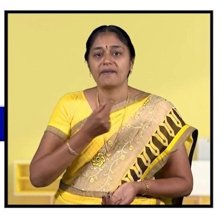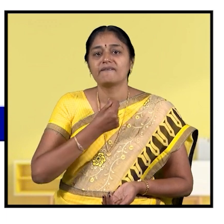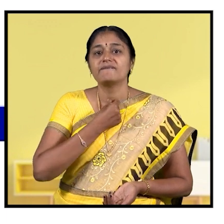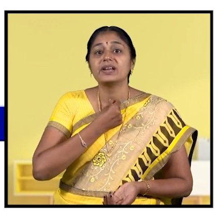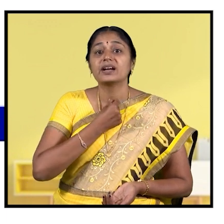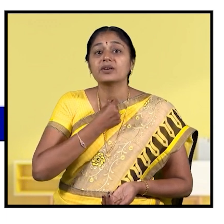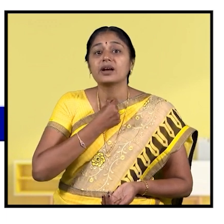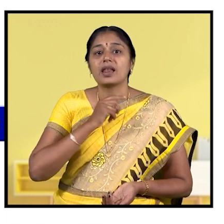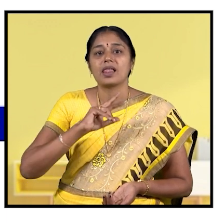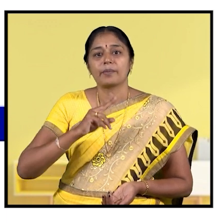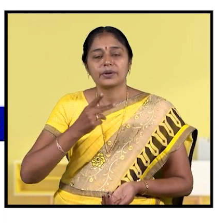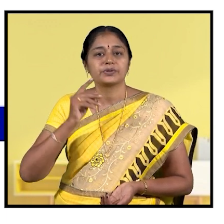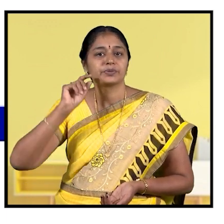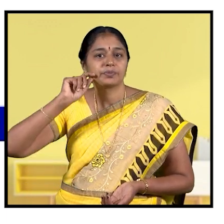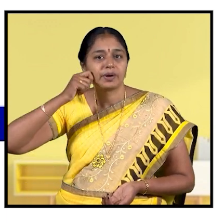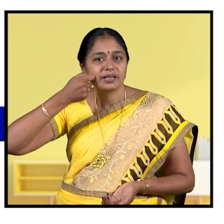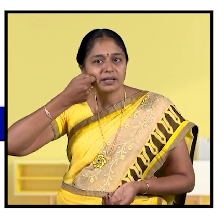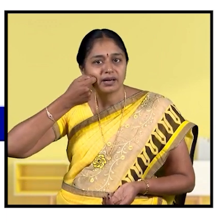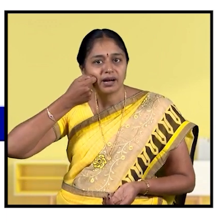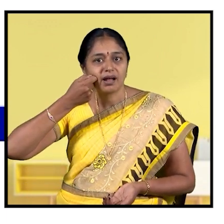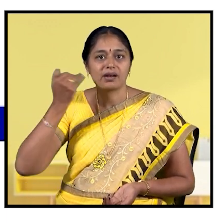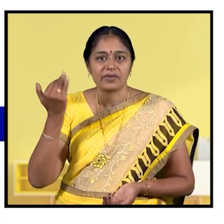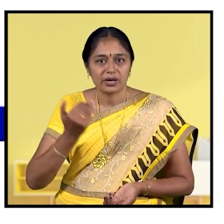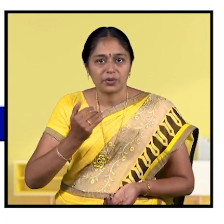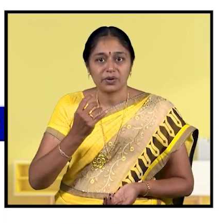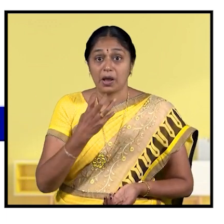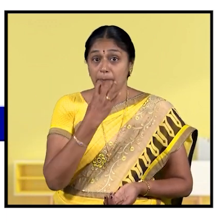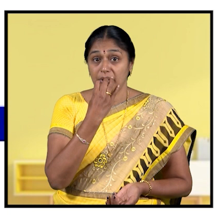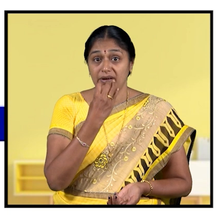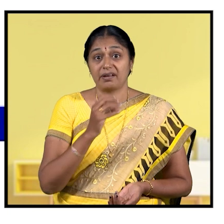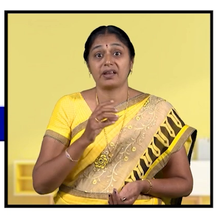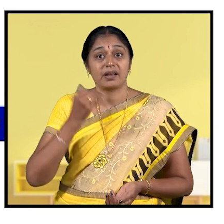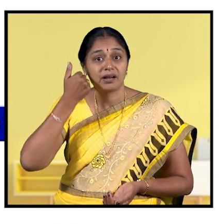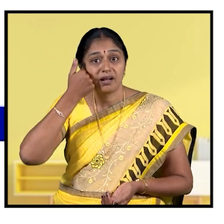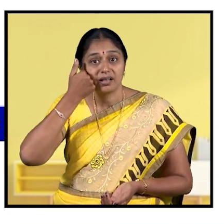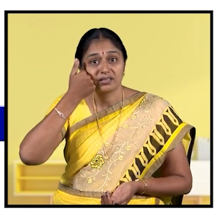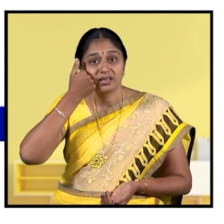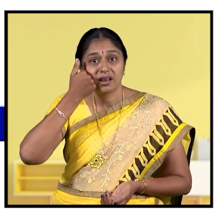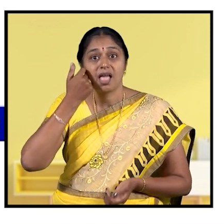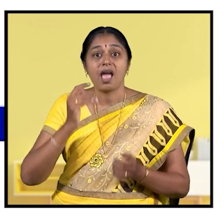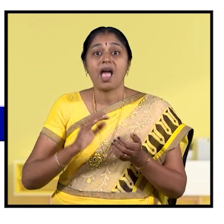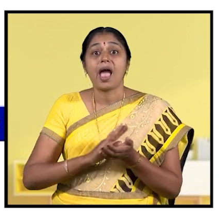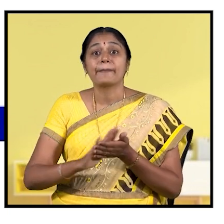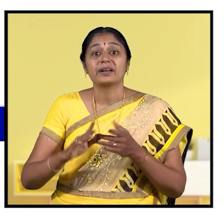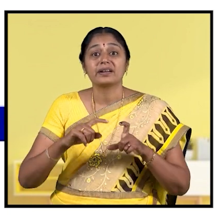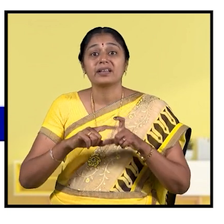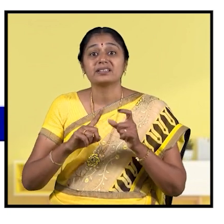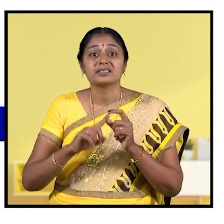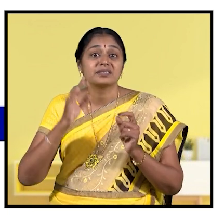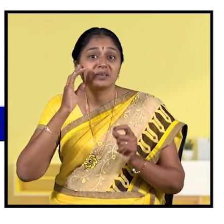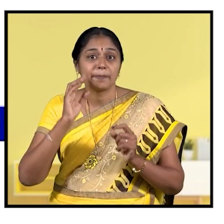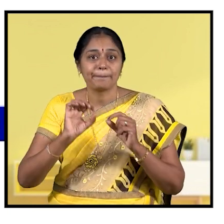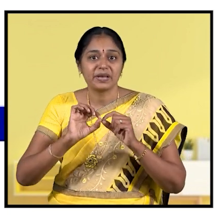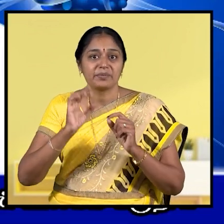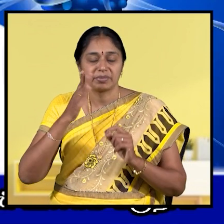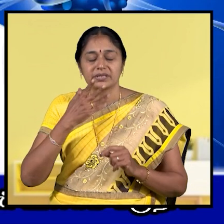விலங்குகள் மற்றும் மனித கடத்திகள் மூலம் பரவக்கூடிய பன்றி காய்ச்சல், பறவை காய்ச்சல், எய்ட்ஸ், ஹெப்படைட்டிஸ் பி மற்றும் நோய் எதிர்ப்பு திறனுறது பற்றி நாம் வந்து